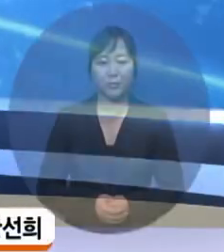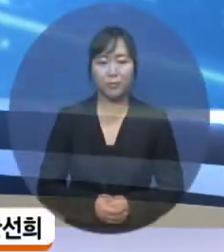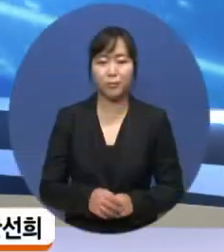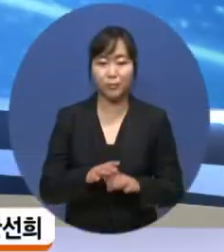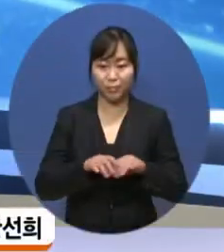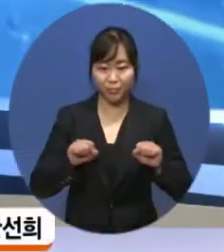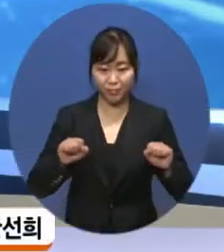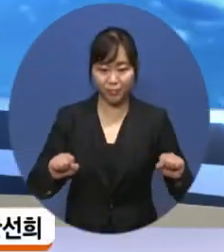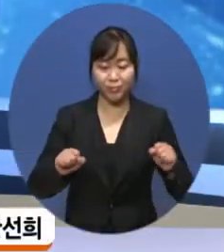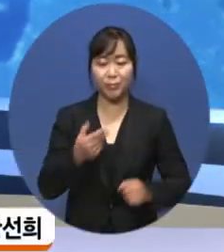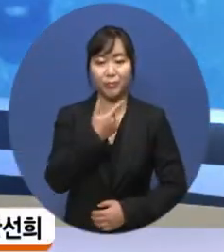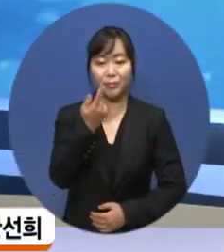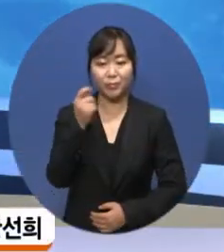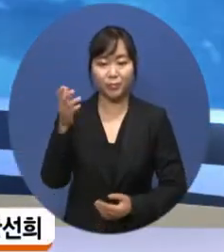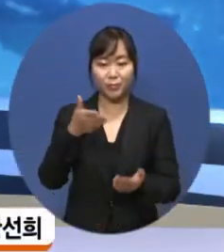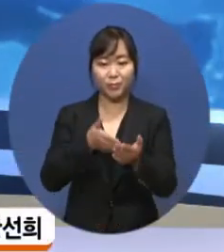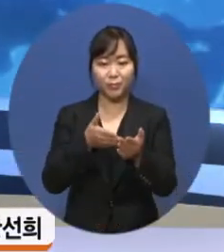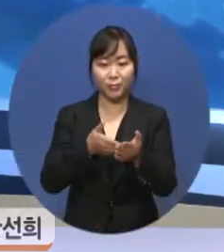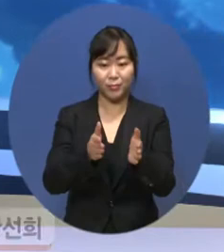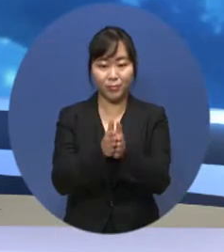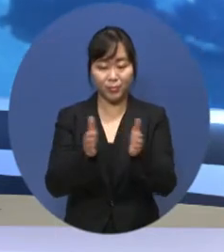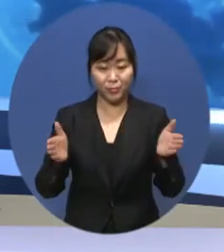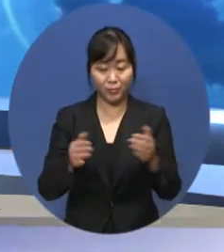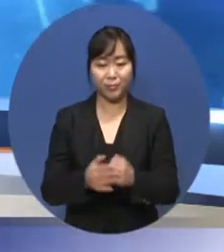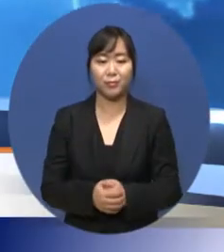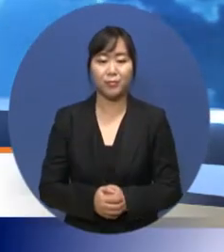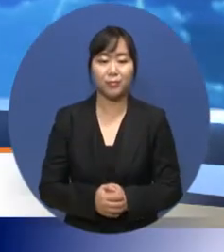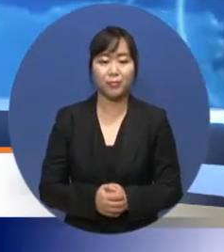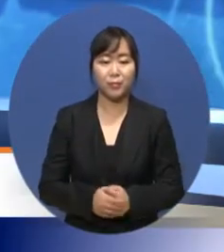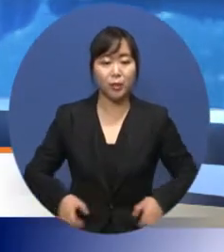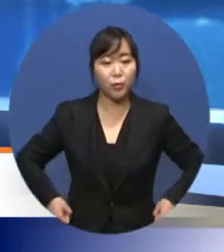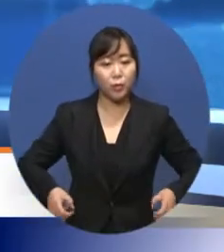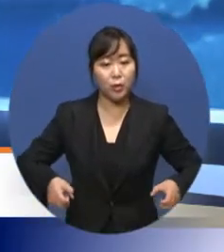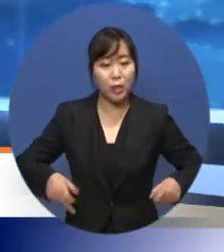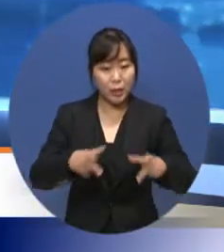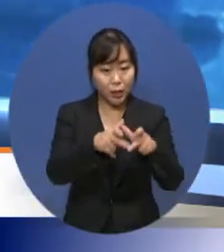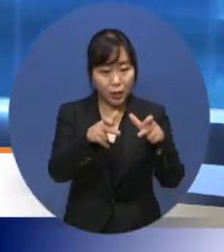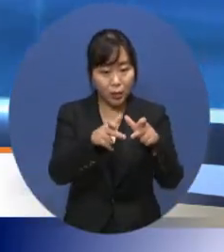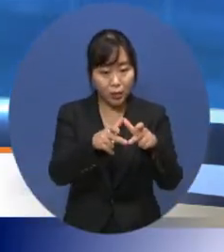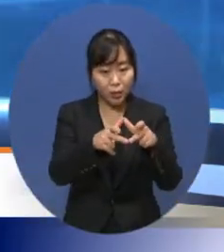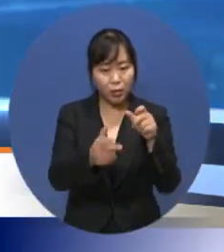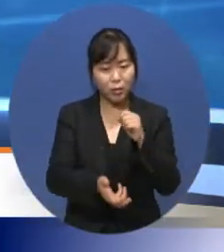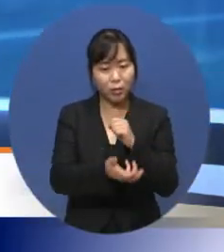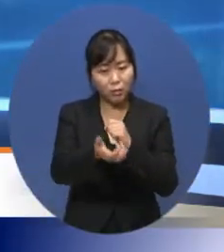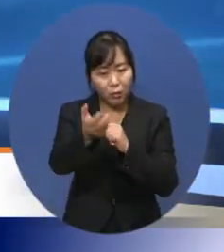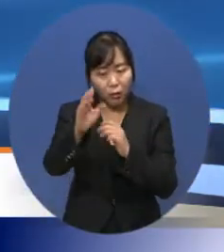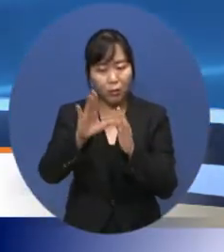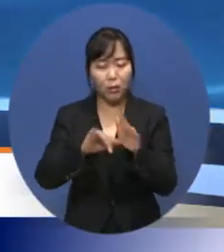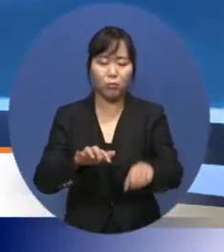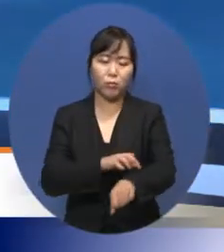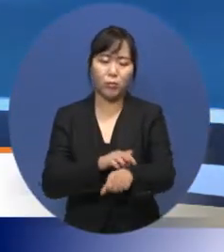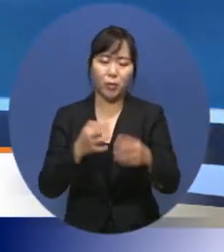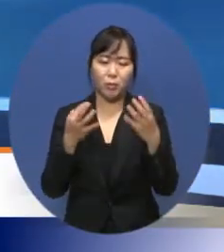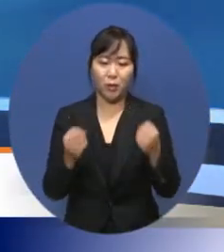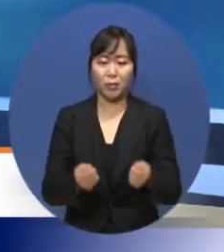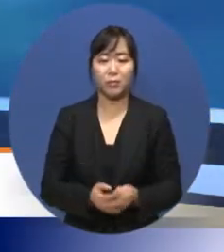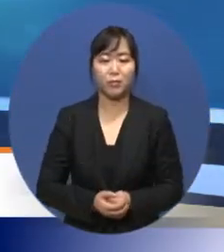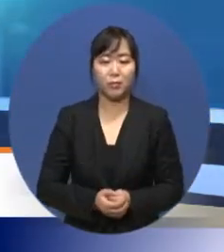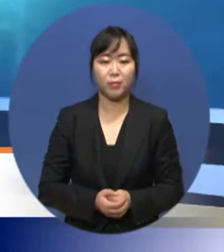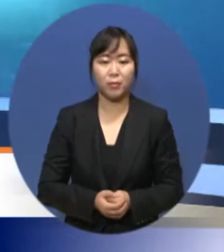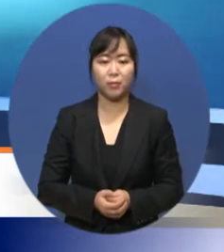시청자 여러분 안녕하십니까? 복지TV 뉴스입니다. 휠체어를 타는 장애인들은 이동에 많은 불편함이